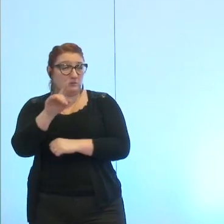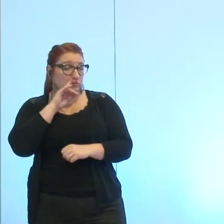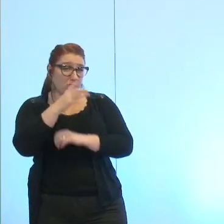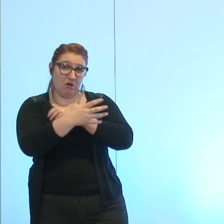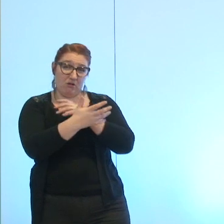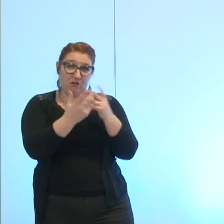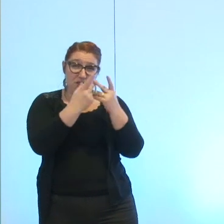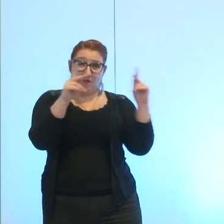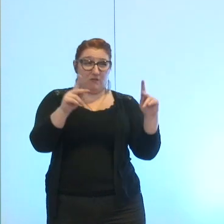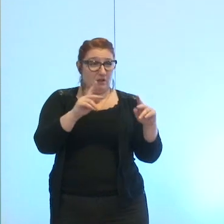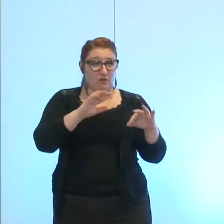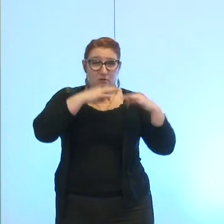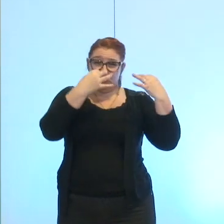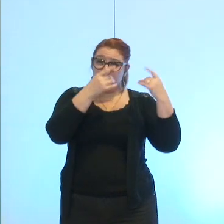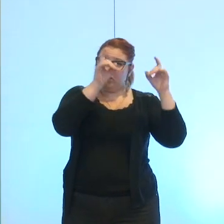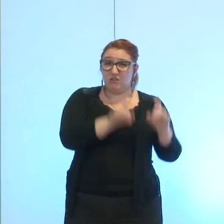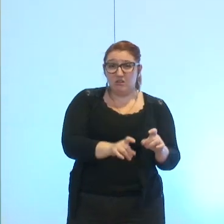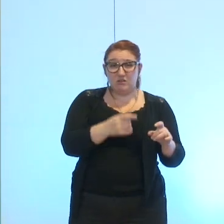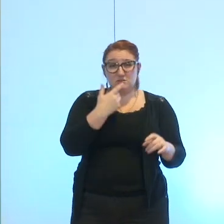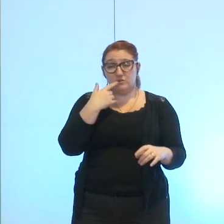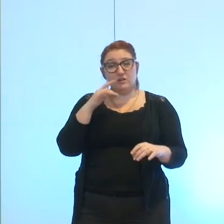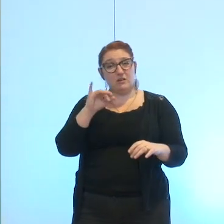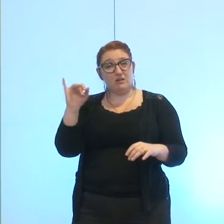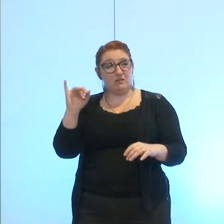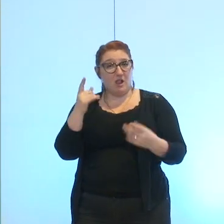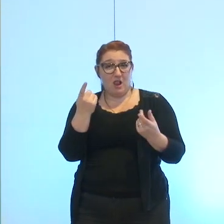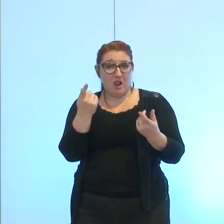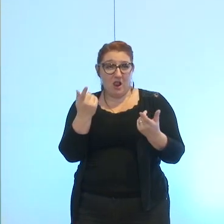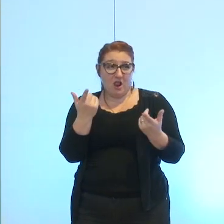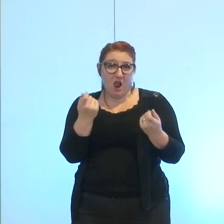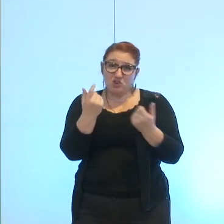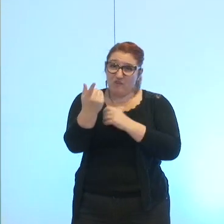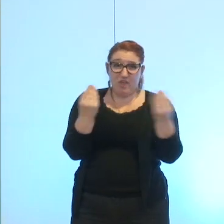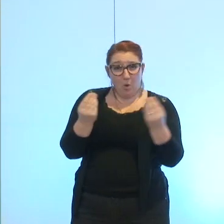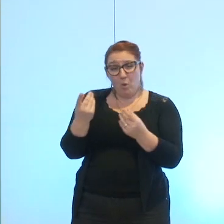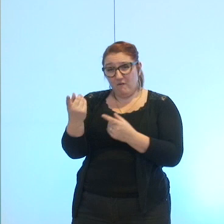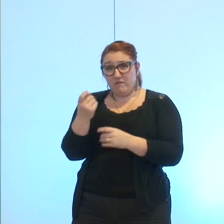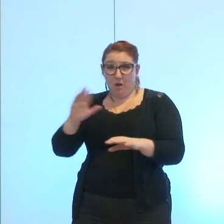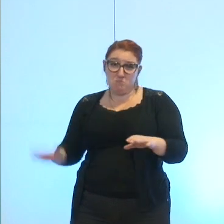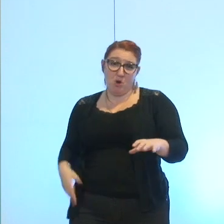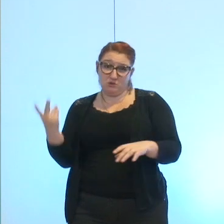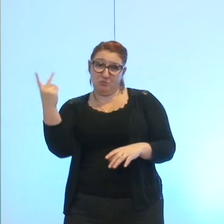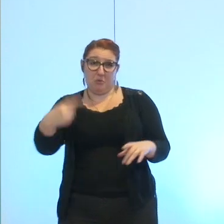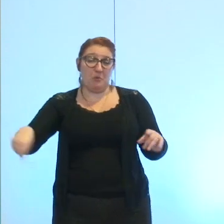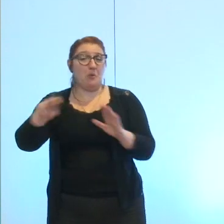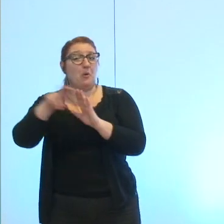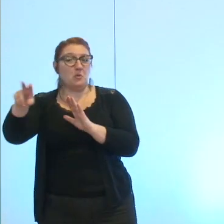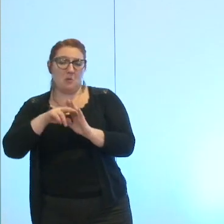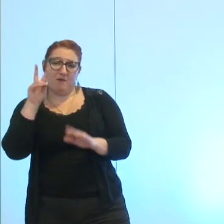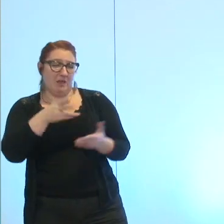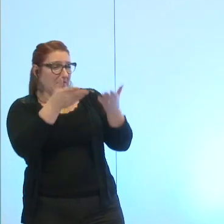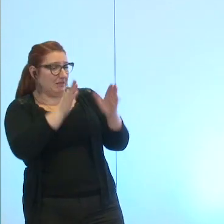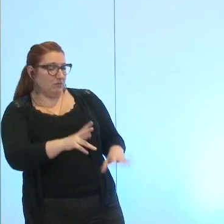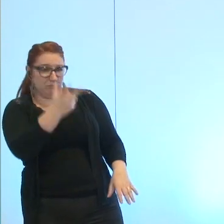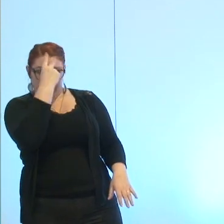répercussions sur le budget cette décision est d'autant plus incompréhensible que dans le même temps vous n'avez de cesse de vous